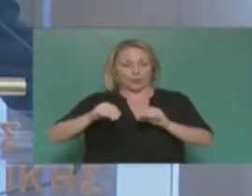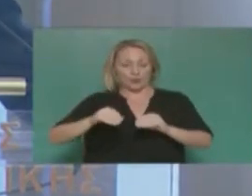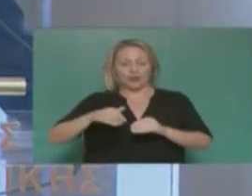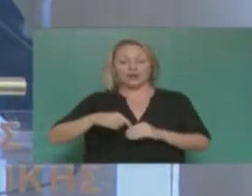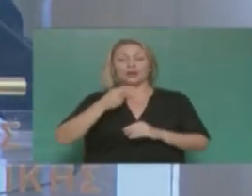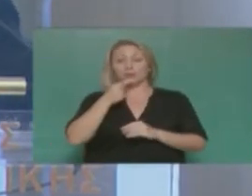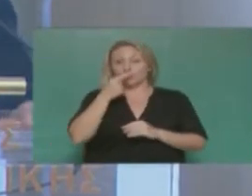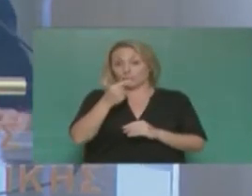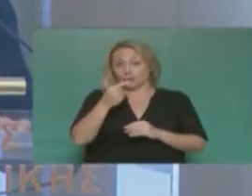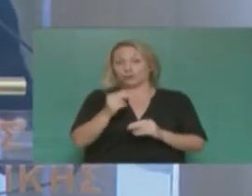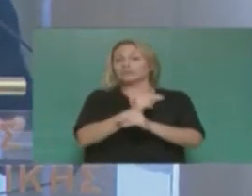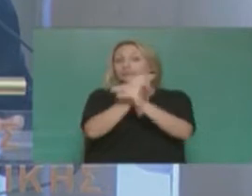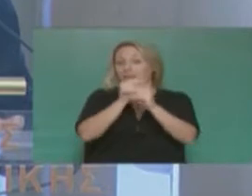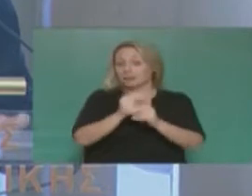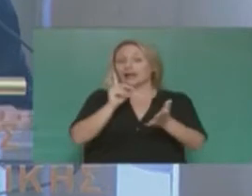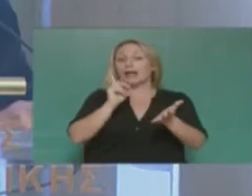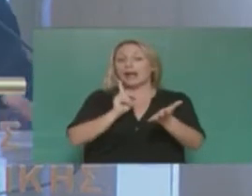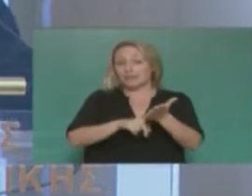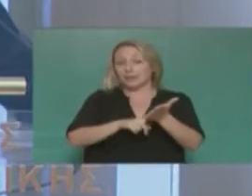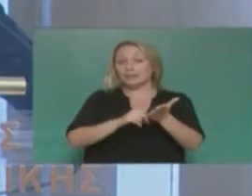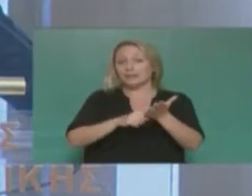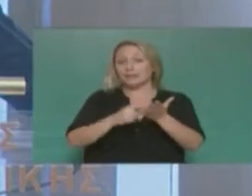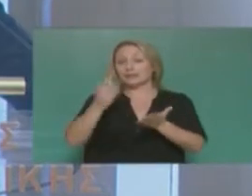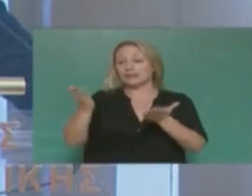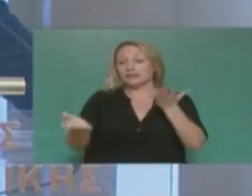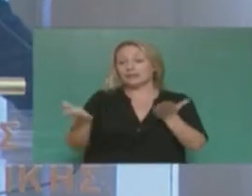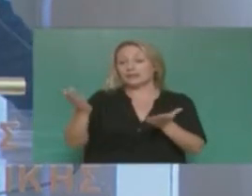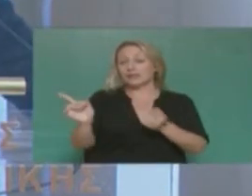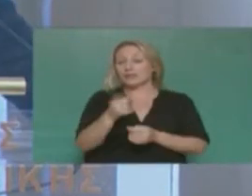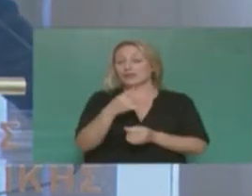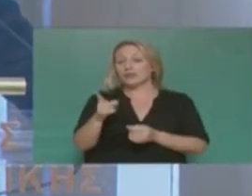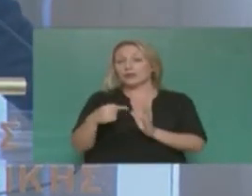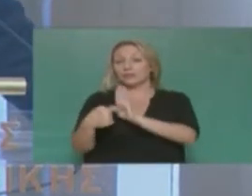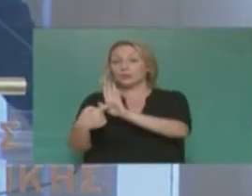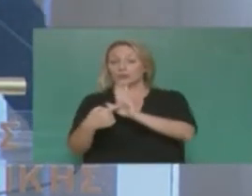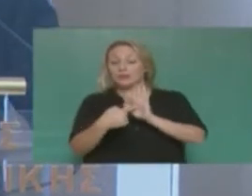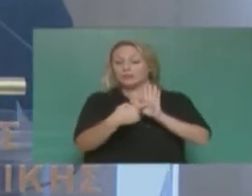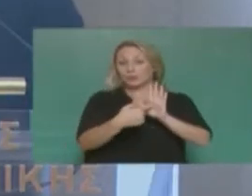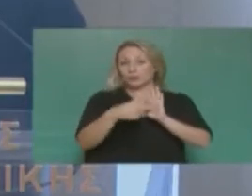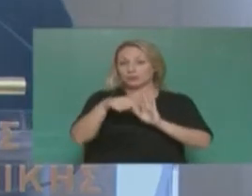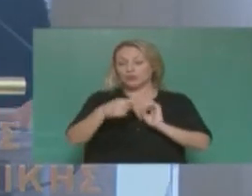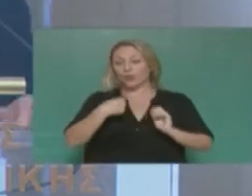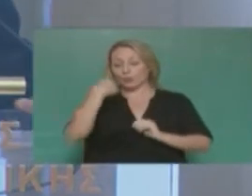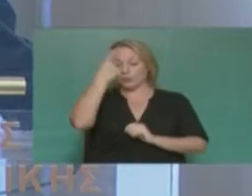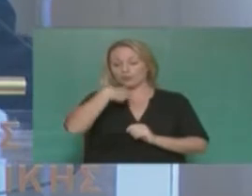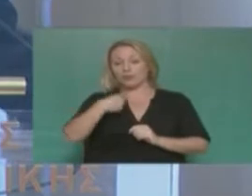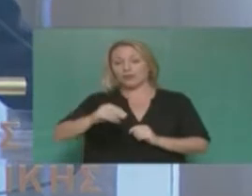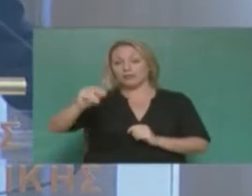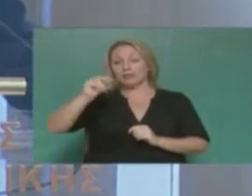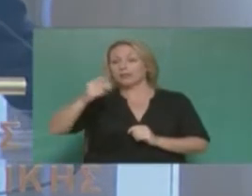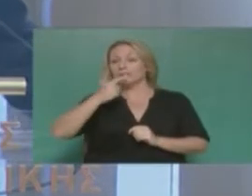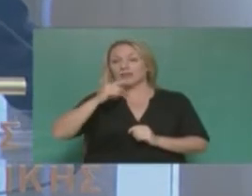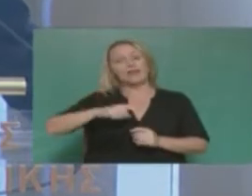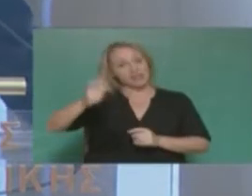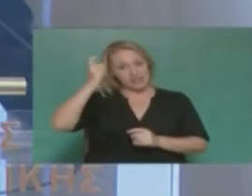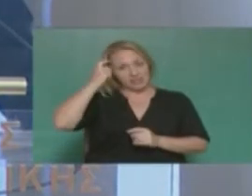Τότε θα σας καλέσω να προβείτε στη σύγκριση αυτών των δύο παρουσιάσεων και δεσμεύομαι ότι θα